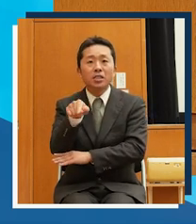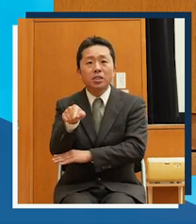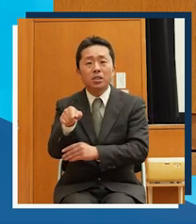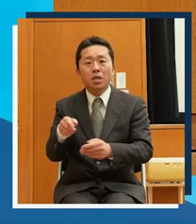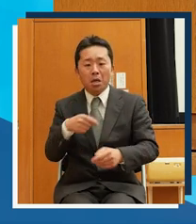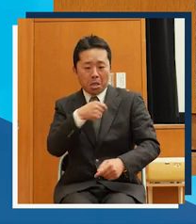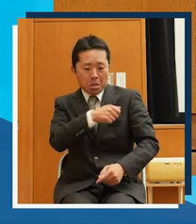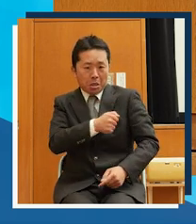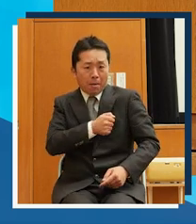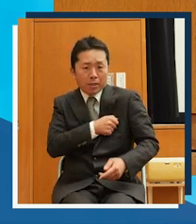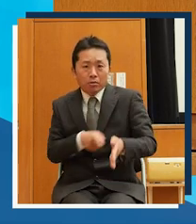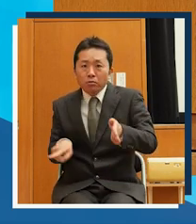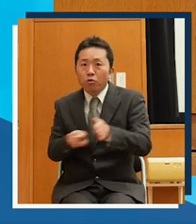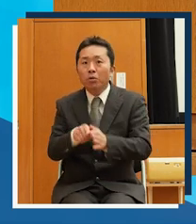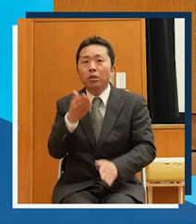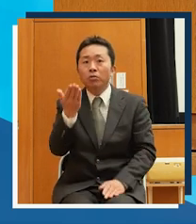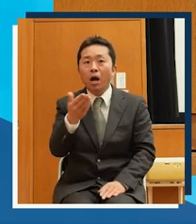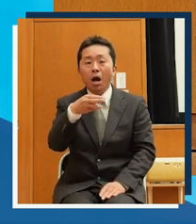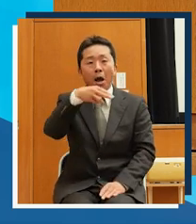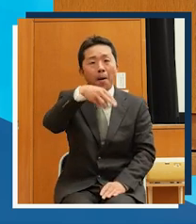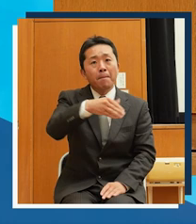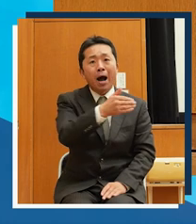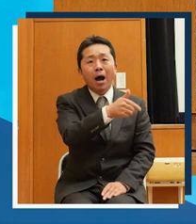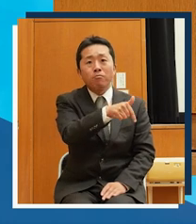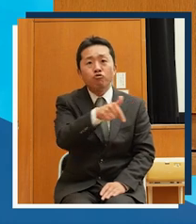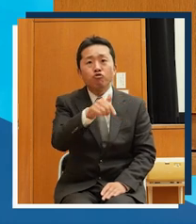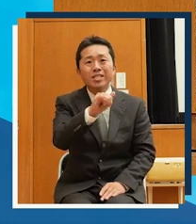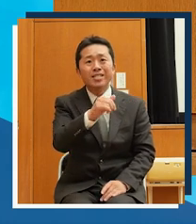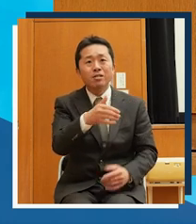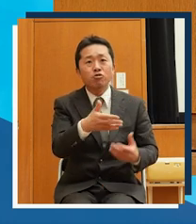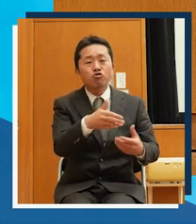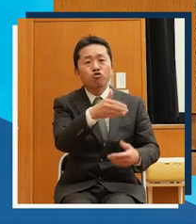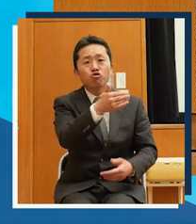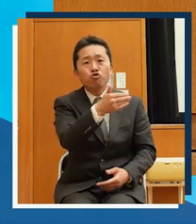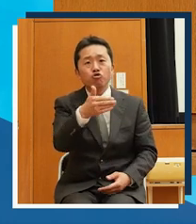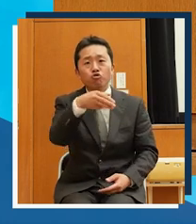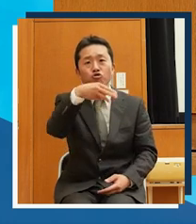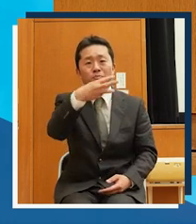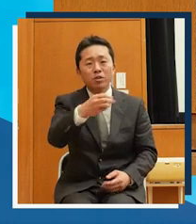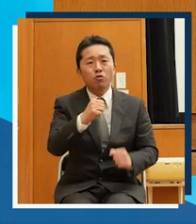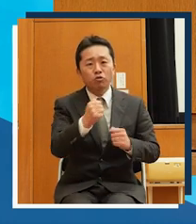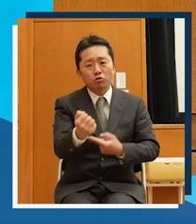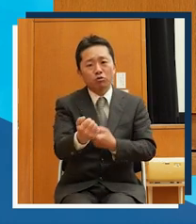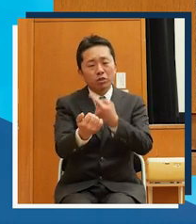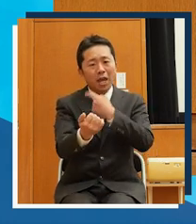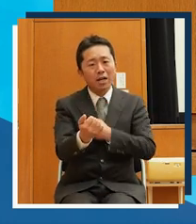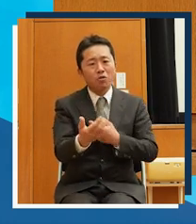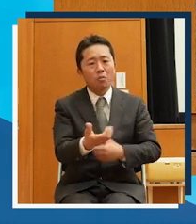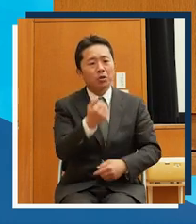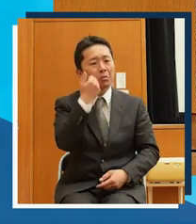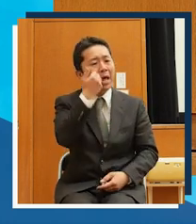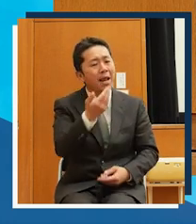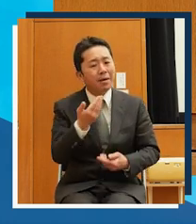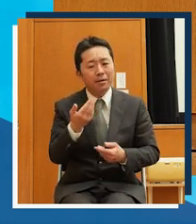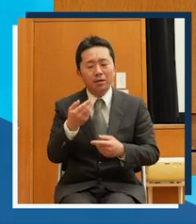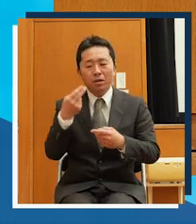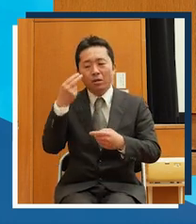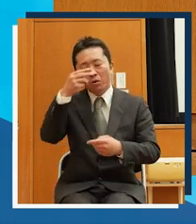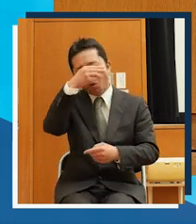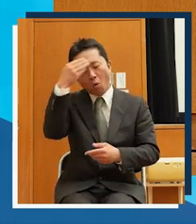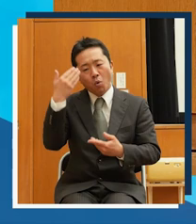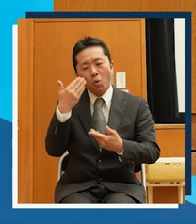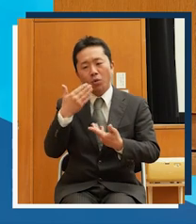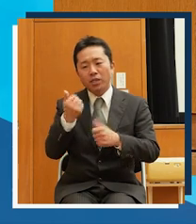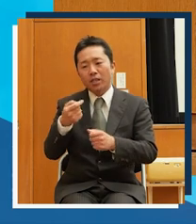かそのまい組みをする権利を持ってるのは誰なんだろうかということをこの高校生たちに話をしたことを思い出し